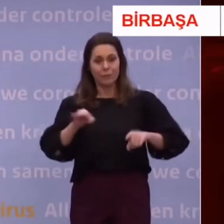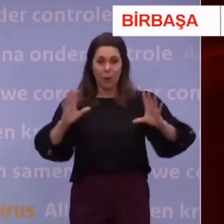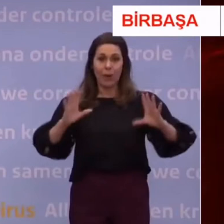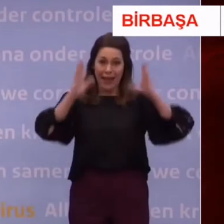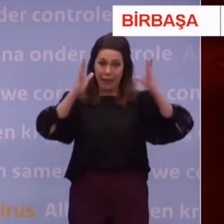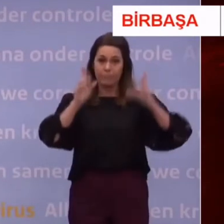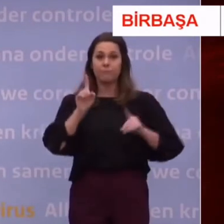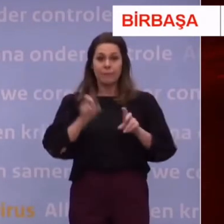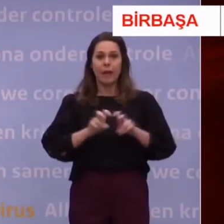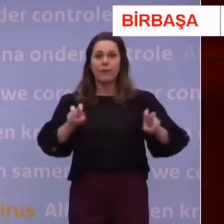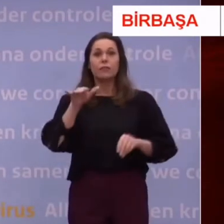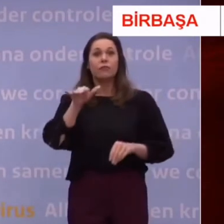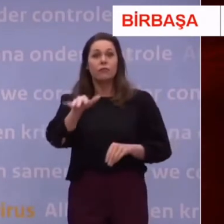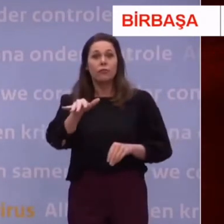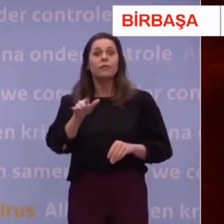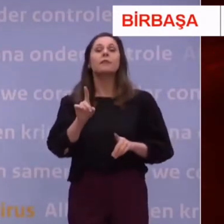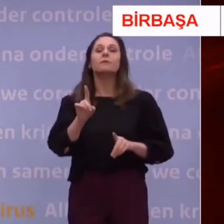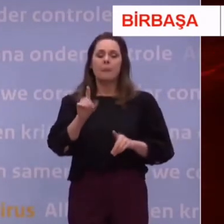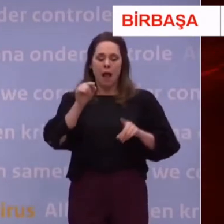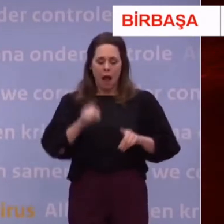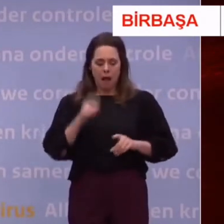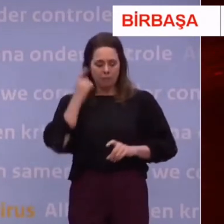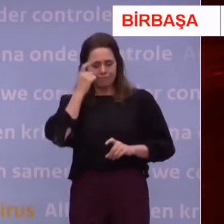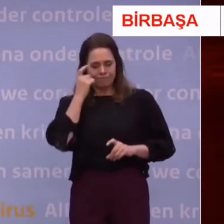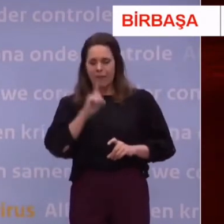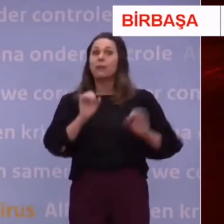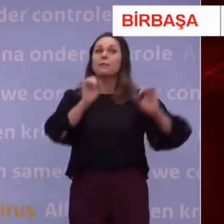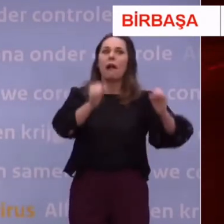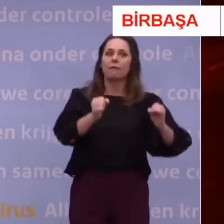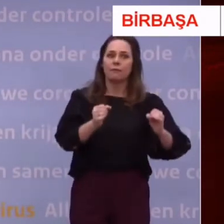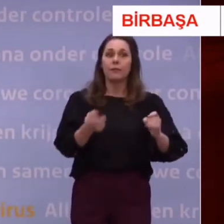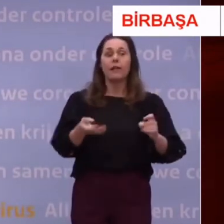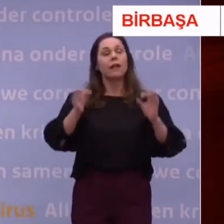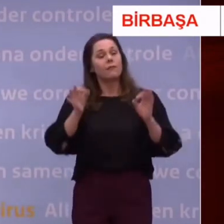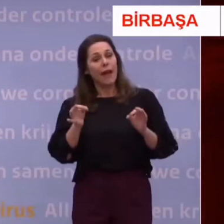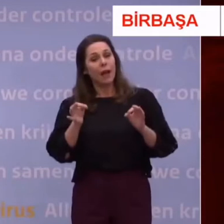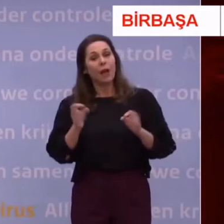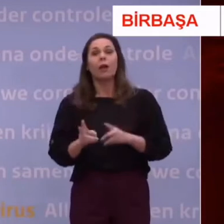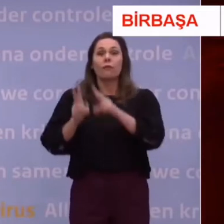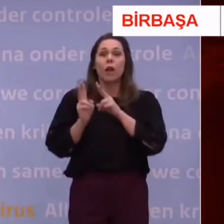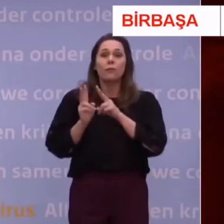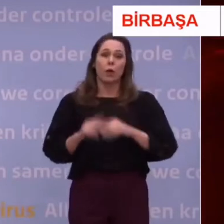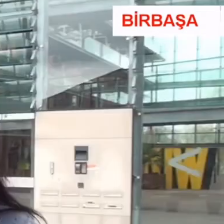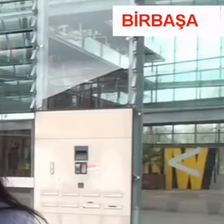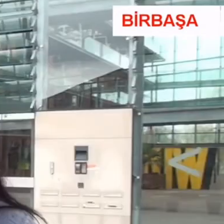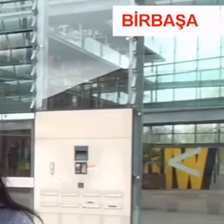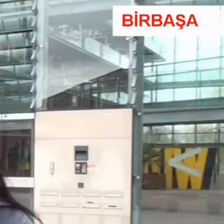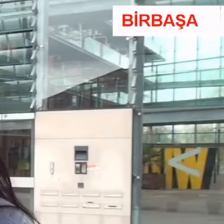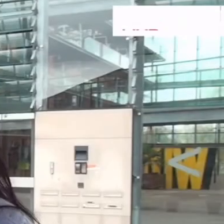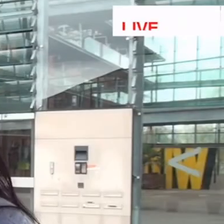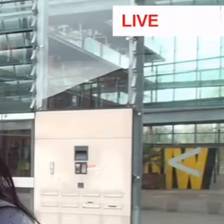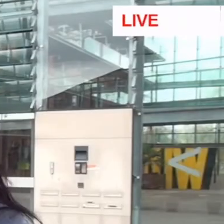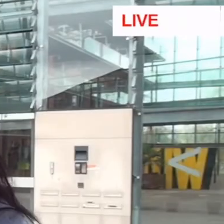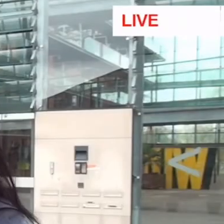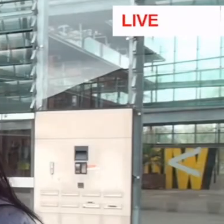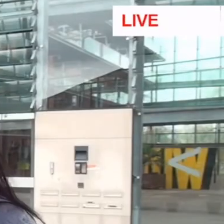saat 9-dan, yəni 21-dən sonra bir məntəqədən digər məntəqəyə gedə biləcəklər. Bunun üçün onların xüsusi